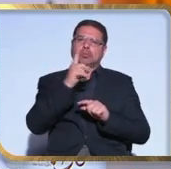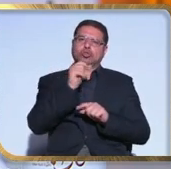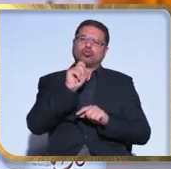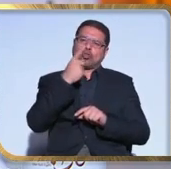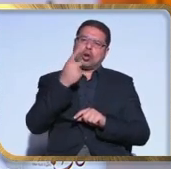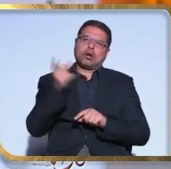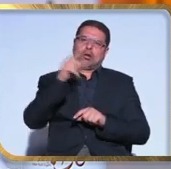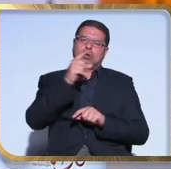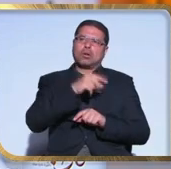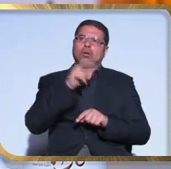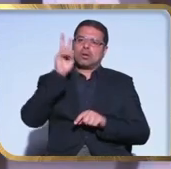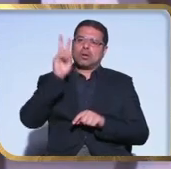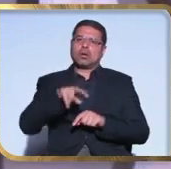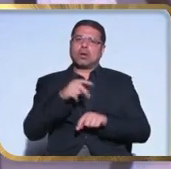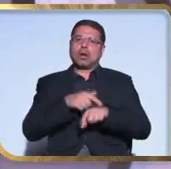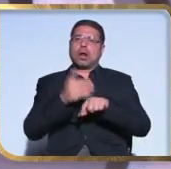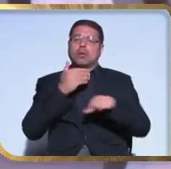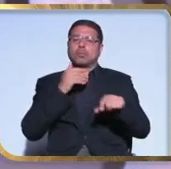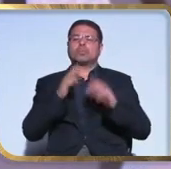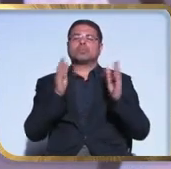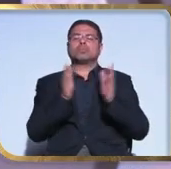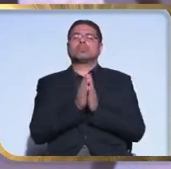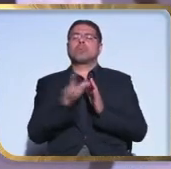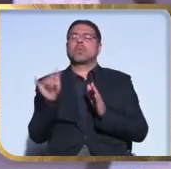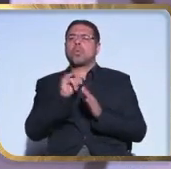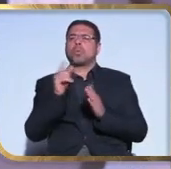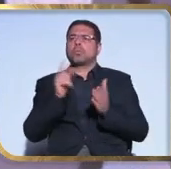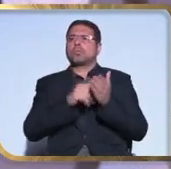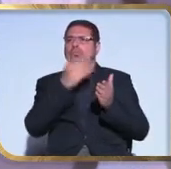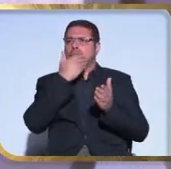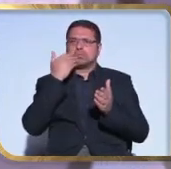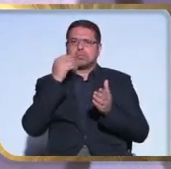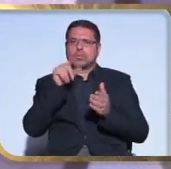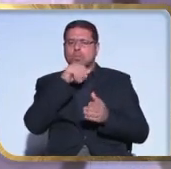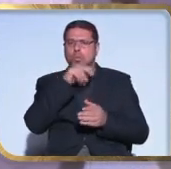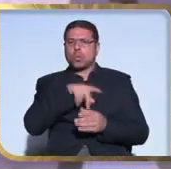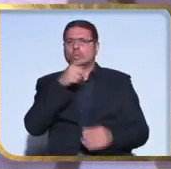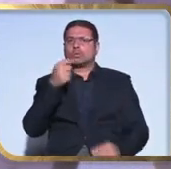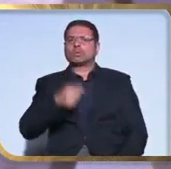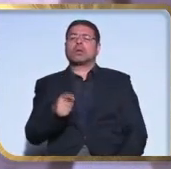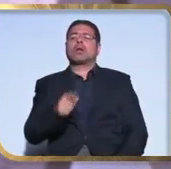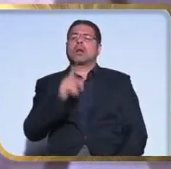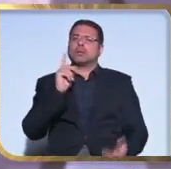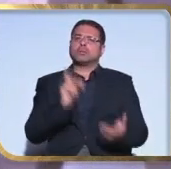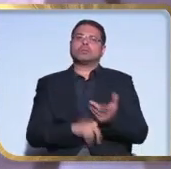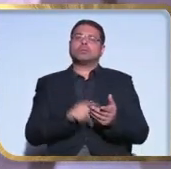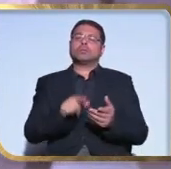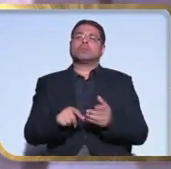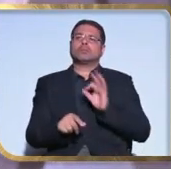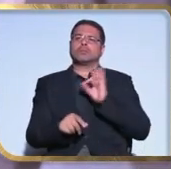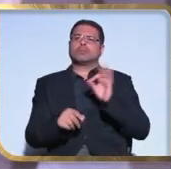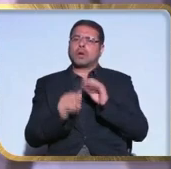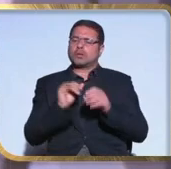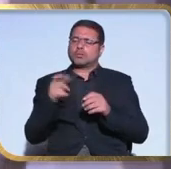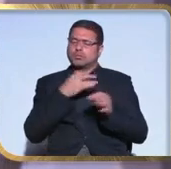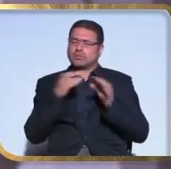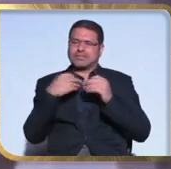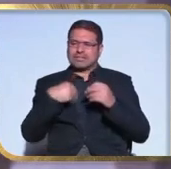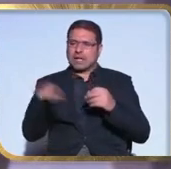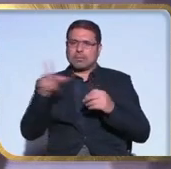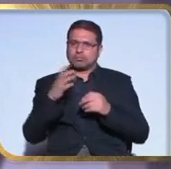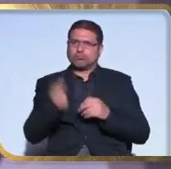والركعتين قبل الغداء دول من انواع الصيام اللي النبي عليه الصلاه والسلام هي لحظه انه كان لا